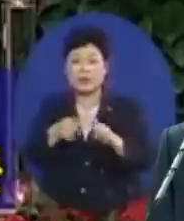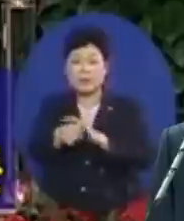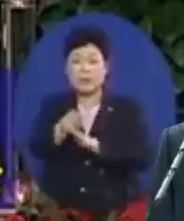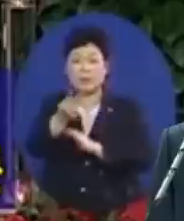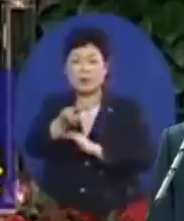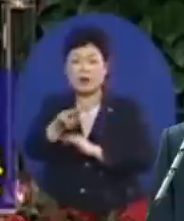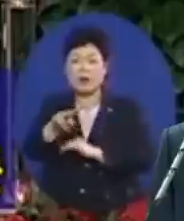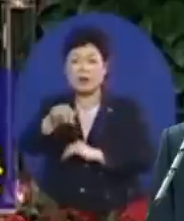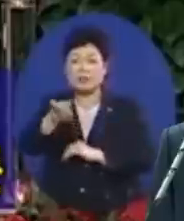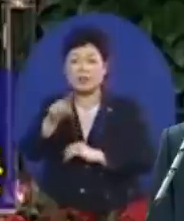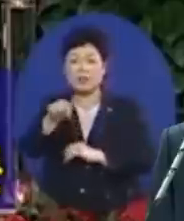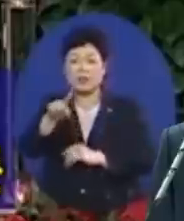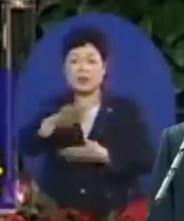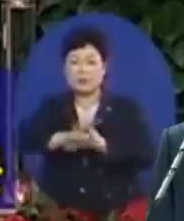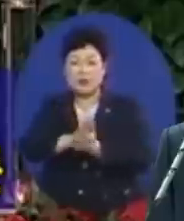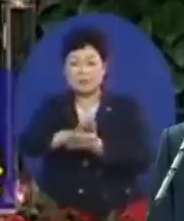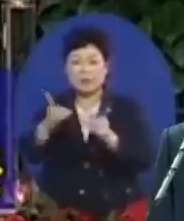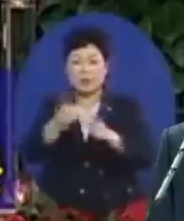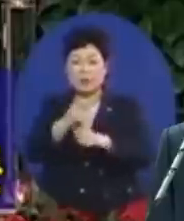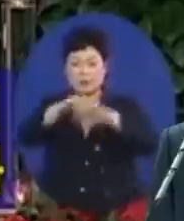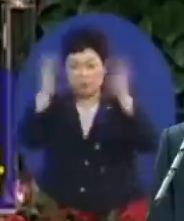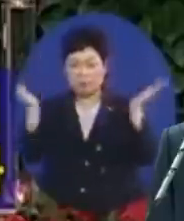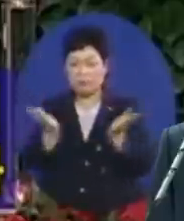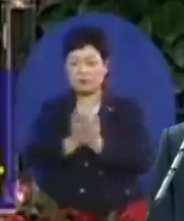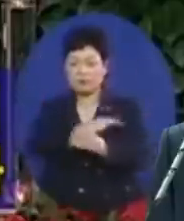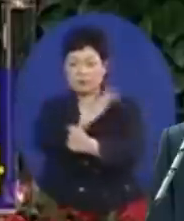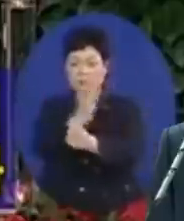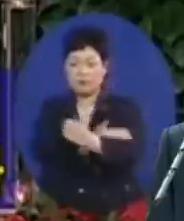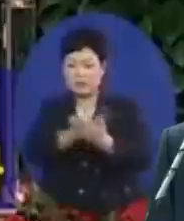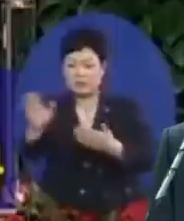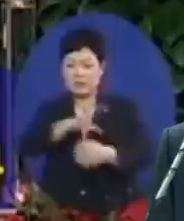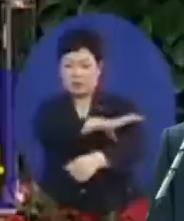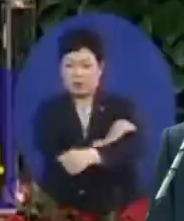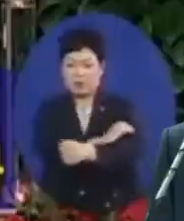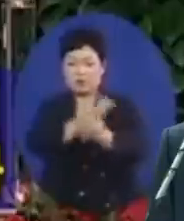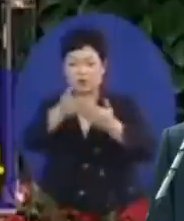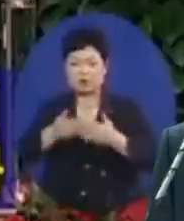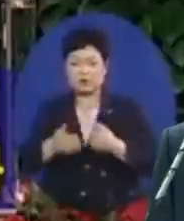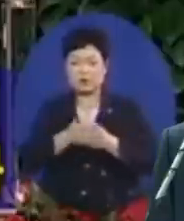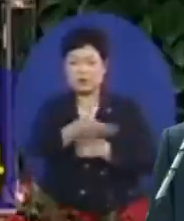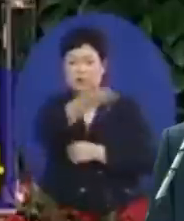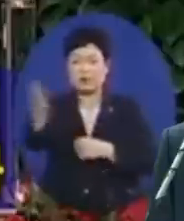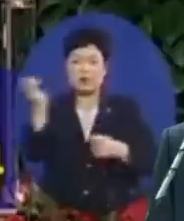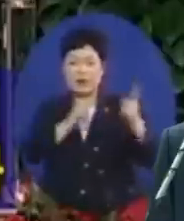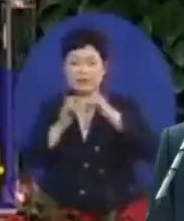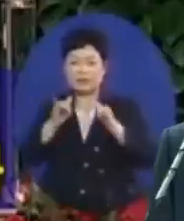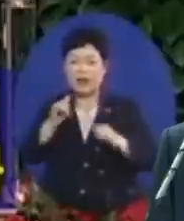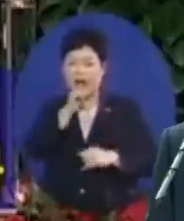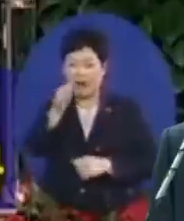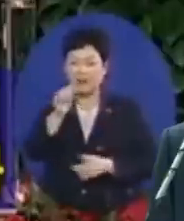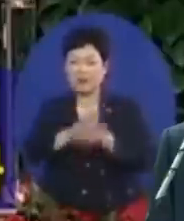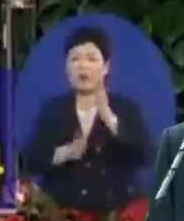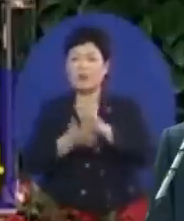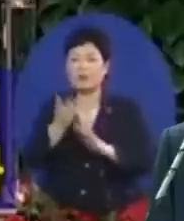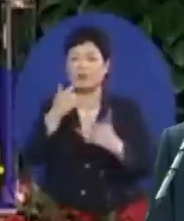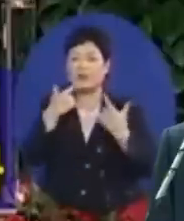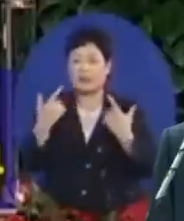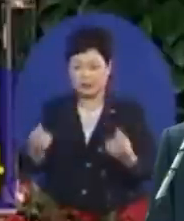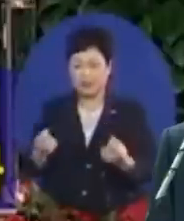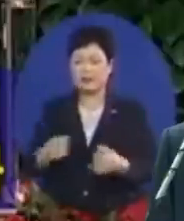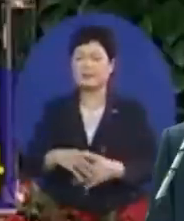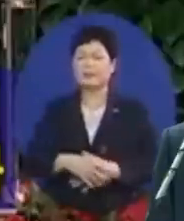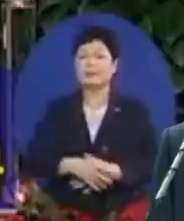뱀과 전갈을 밟으며 원수의 모든 능력을 제어할 권능을 주었으니 너희를 해칠지가 결단코 없애라.